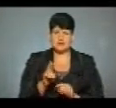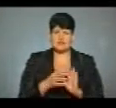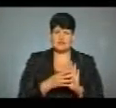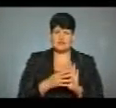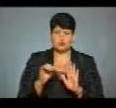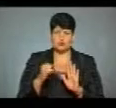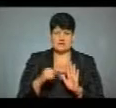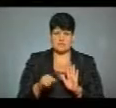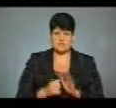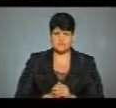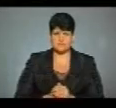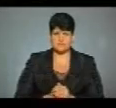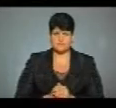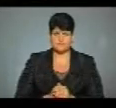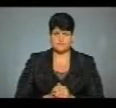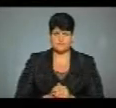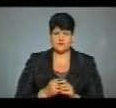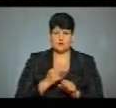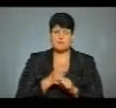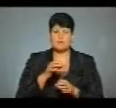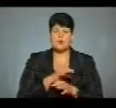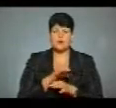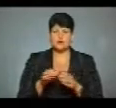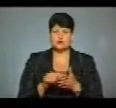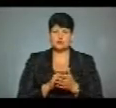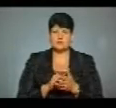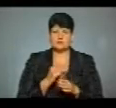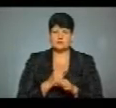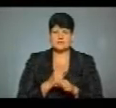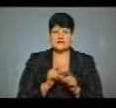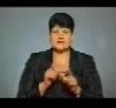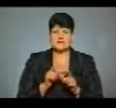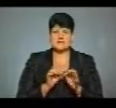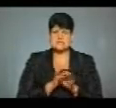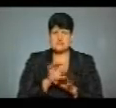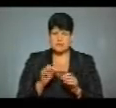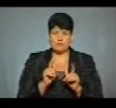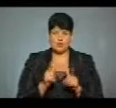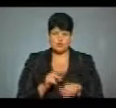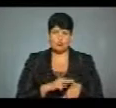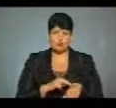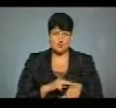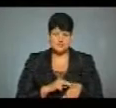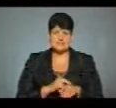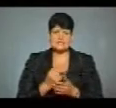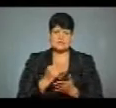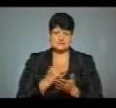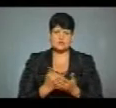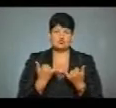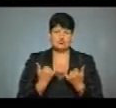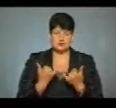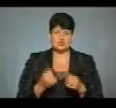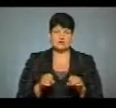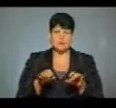9 серпня. Виготовлена проектна документація, виготовлена схема, погоджена в поліції і затверджена сьогоднішнім